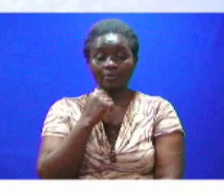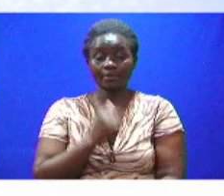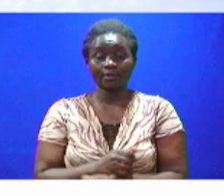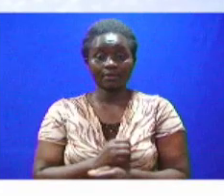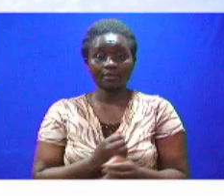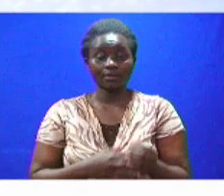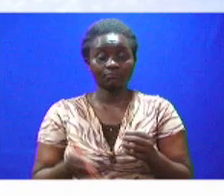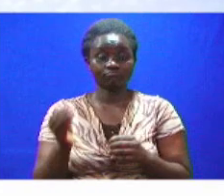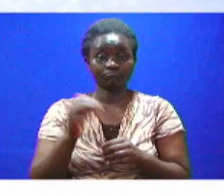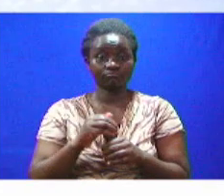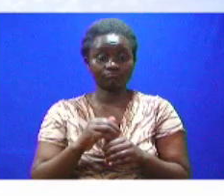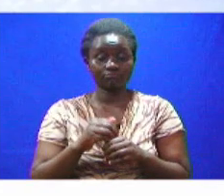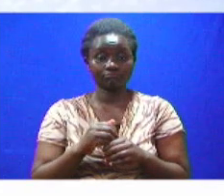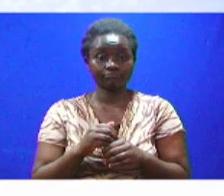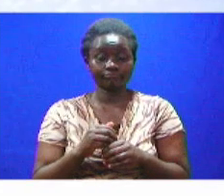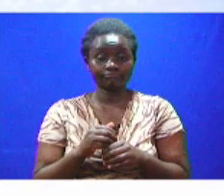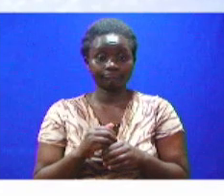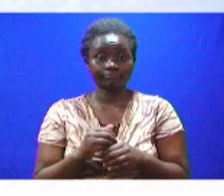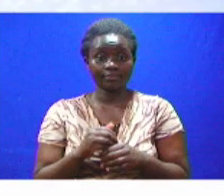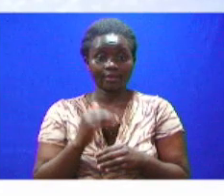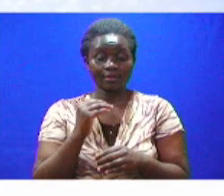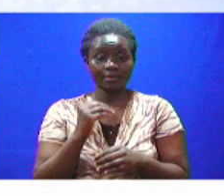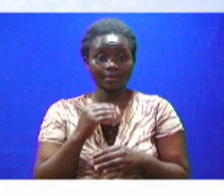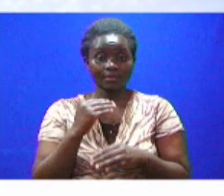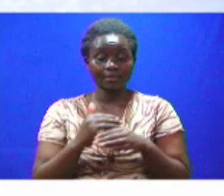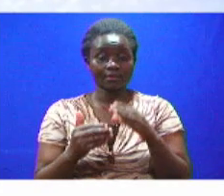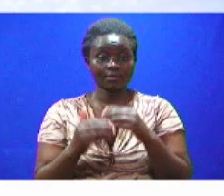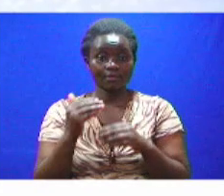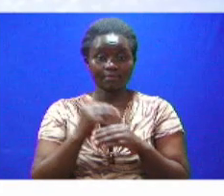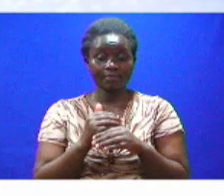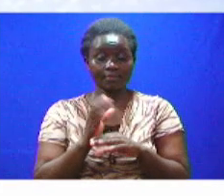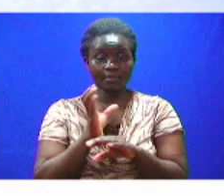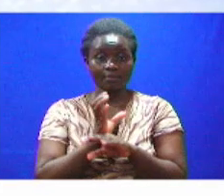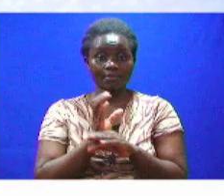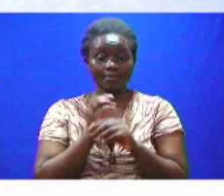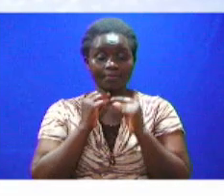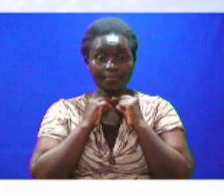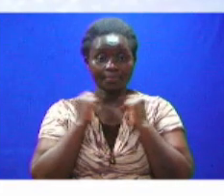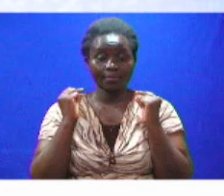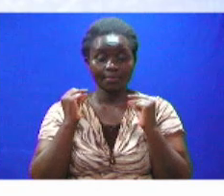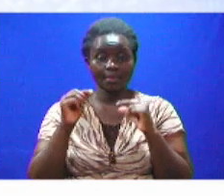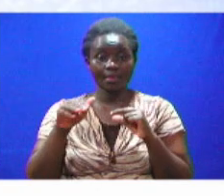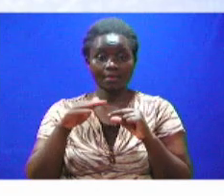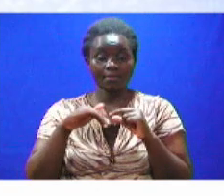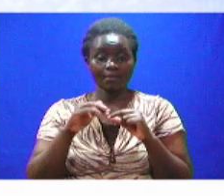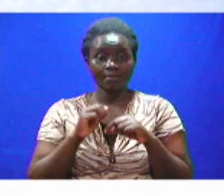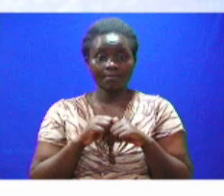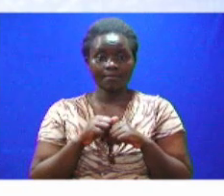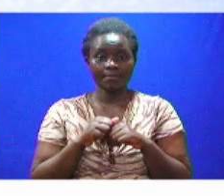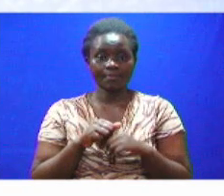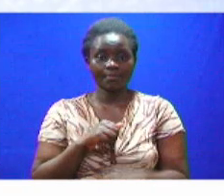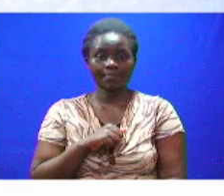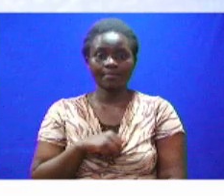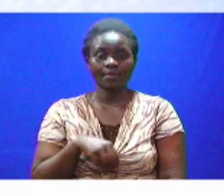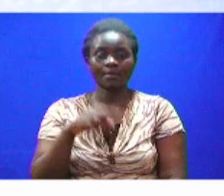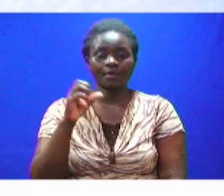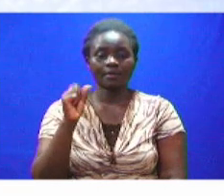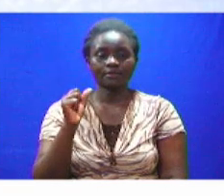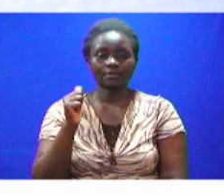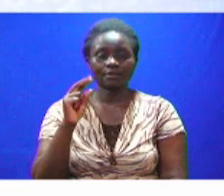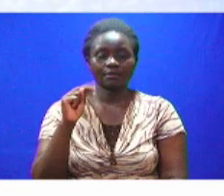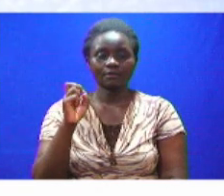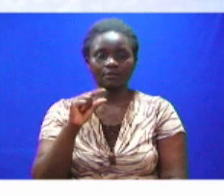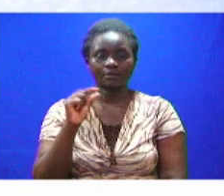nebo iyo kuagacha ekanise yoni ngumo pasta omanene oboro kongorwe pasta Sefa Sangira aganya ba